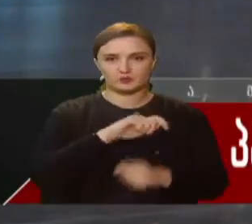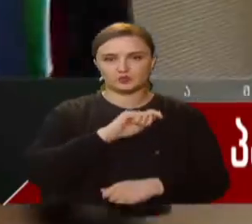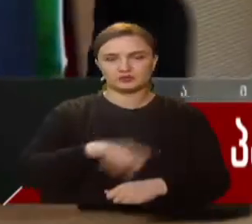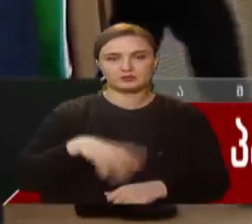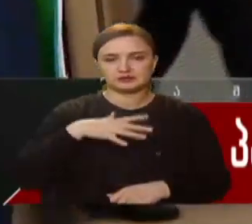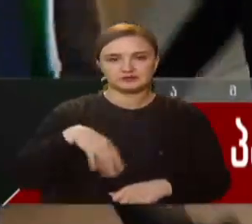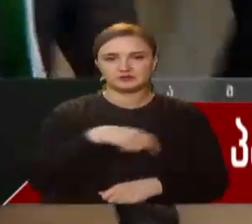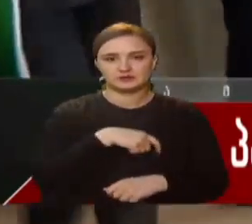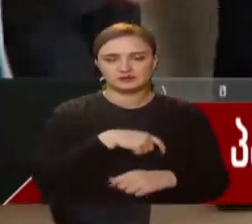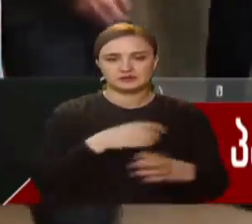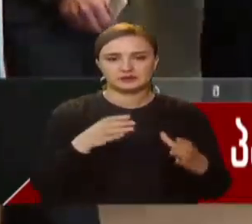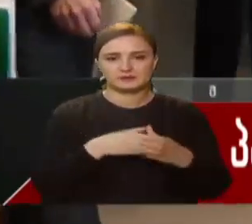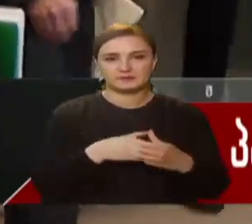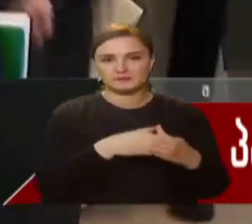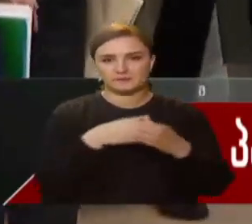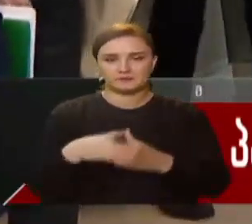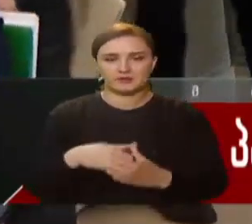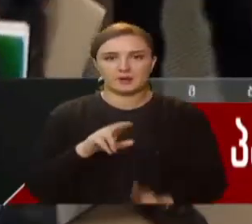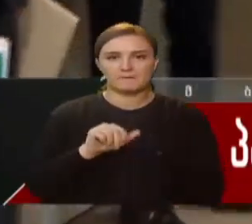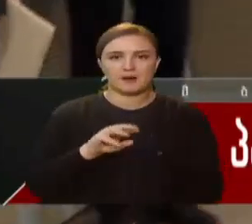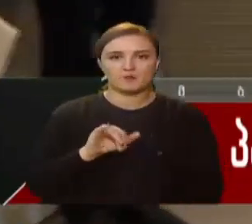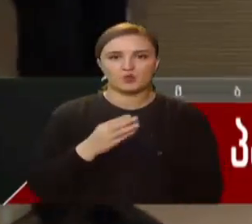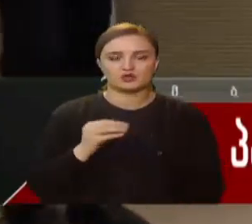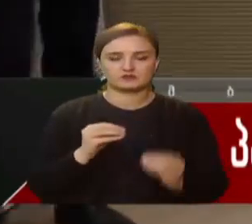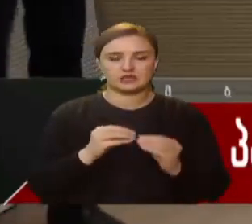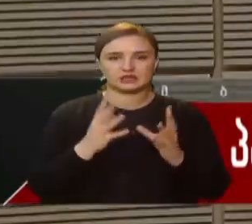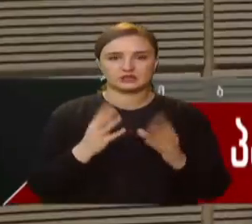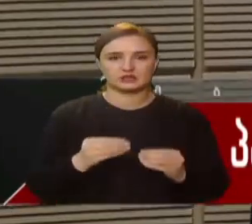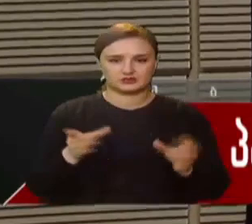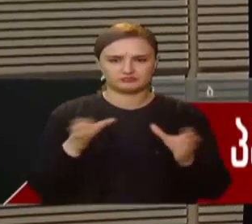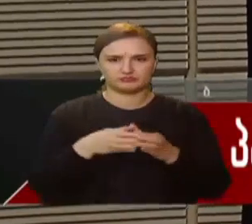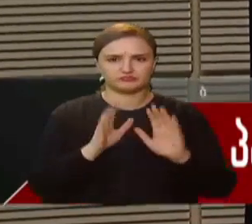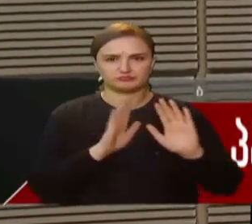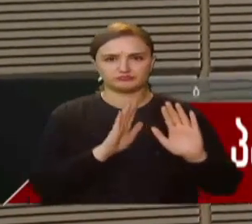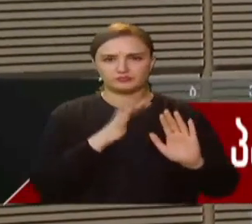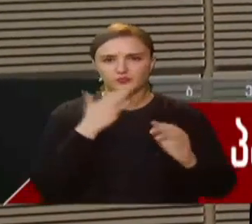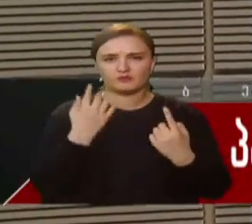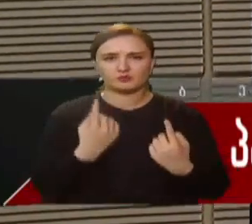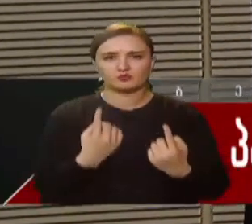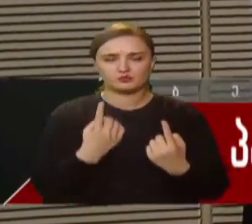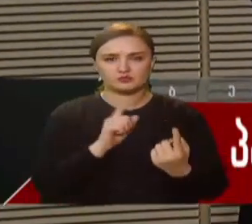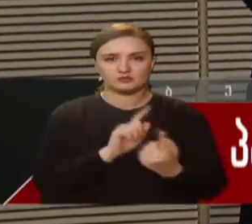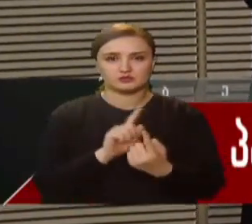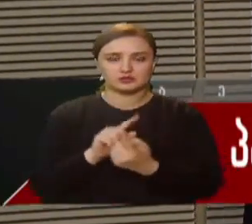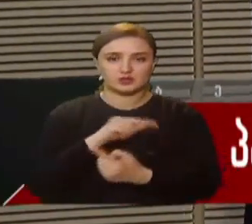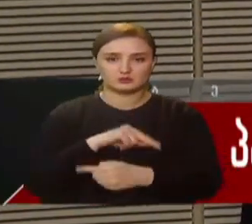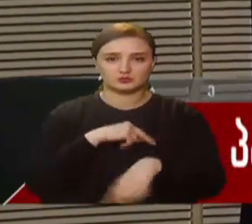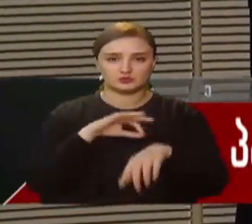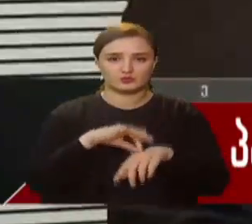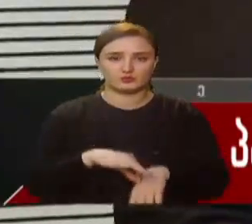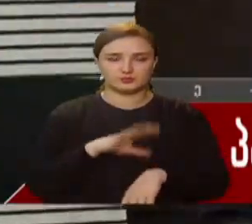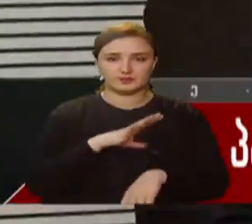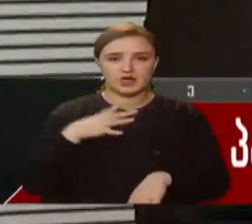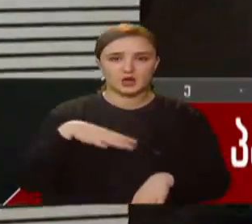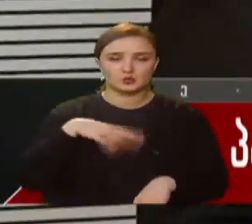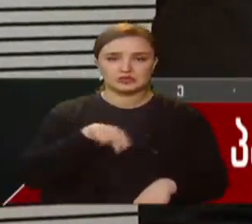Sakartoloshi, Shalva, Papuashulis, Hamzhanelobit, Titkmis, Ati, Drizgan, Maulobashi, Araerti, Magalidoni, Samushao, Shahodra, Gamarta, Kartulma, Sa